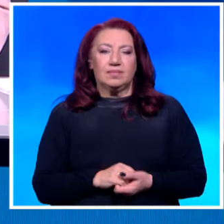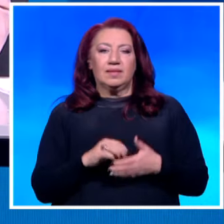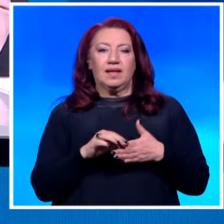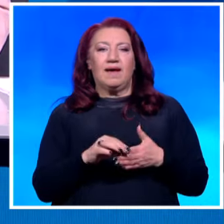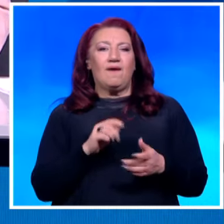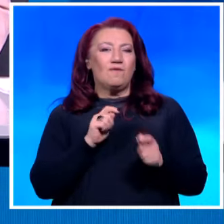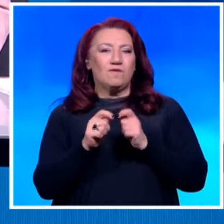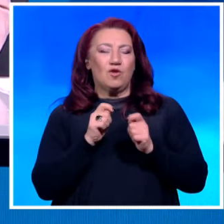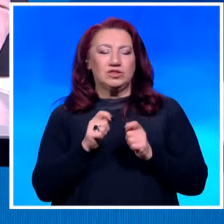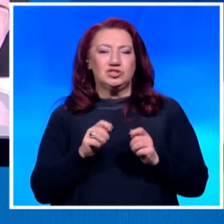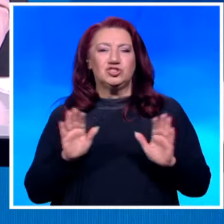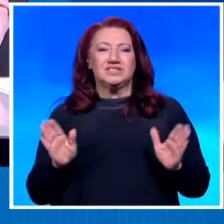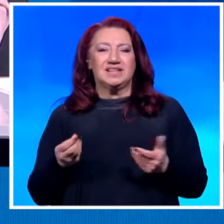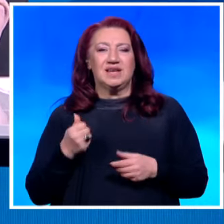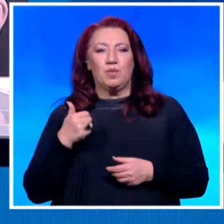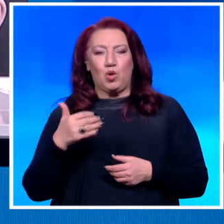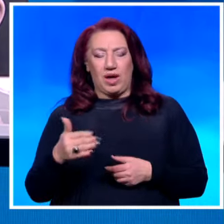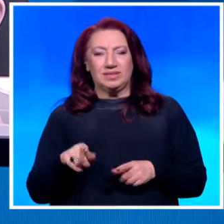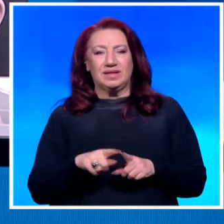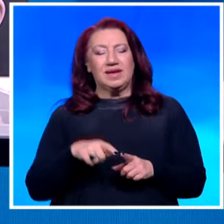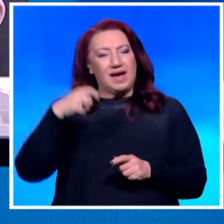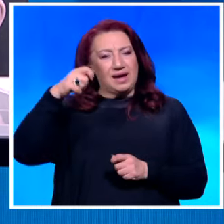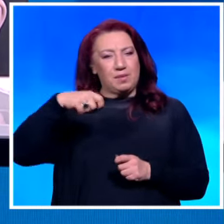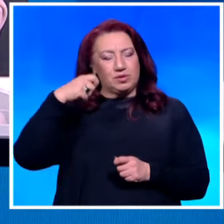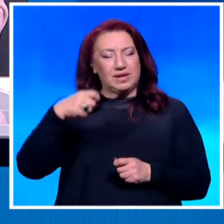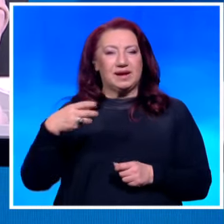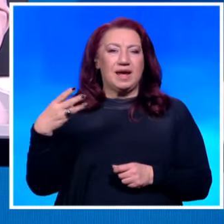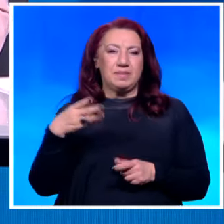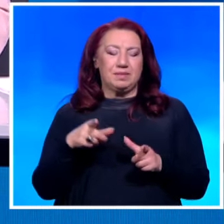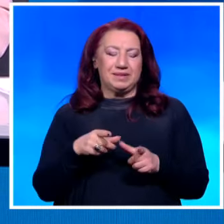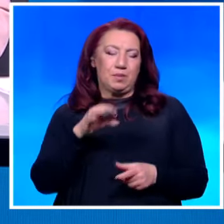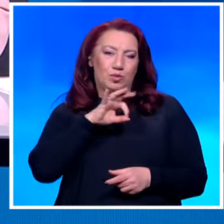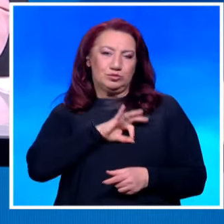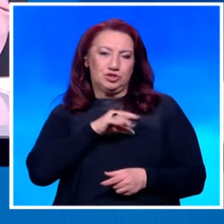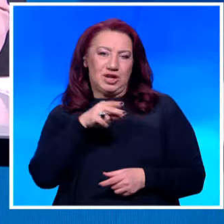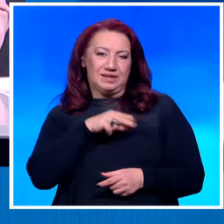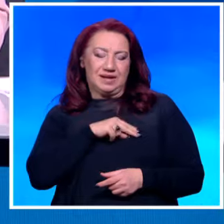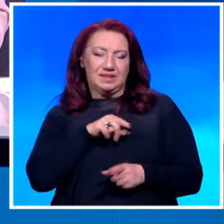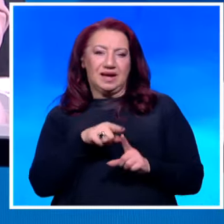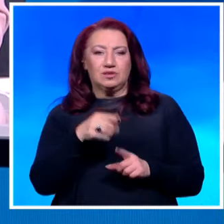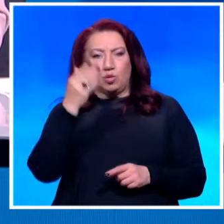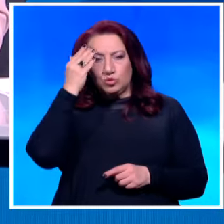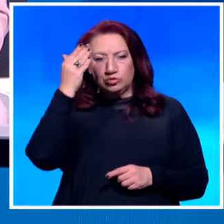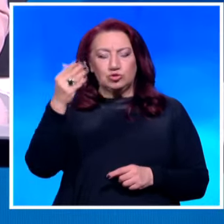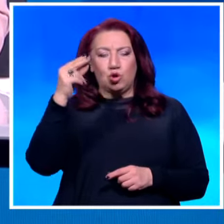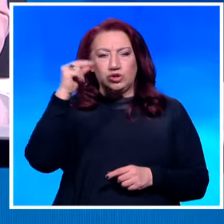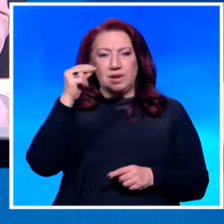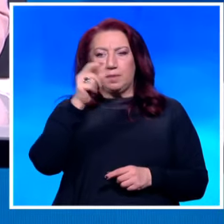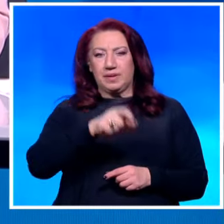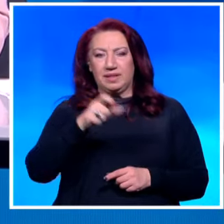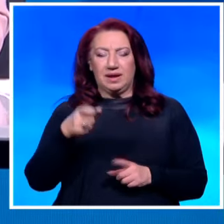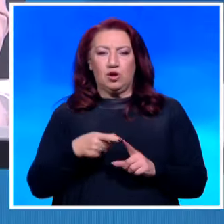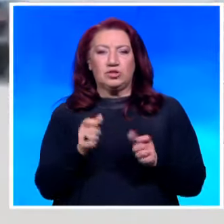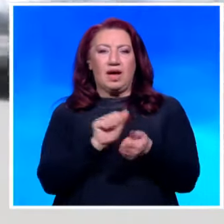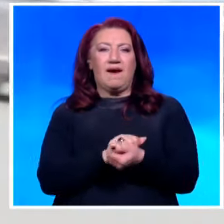Ники Кънчев и репортерът на BTV новините Емил Митев с награди. Те бяха отличени като достойни българи от вестник 24